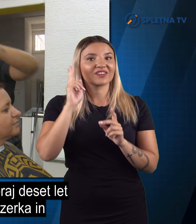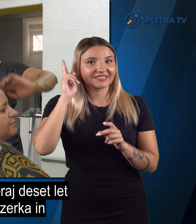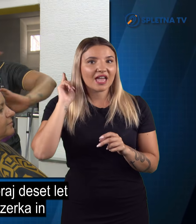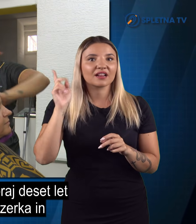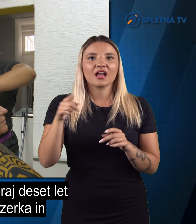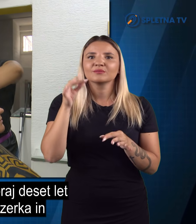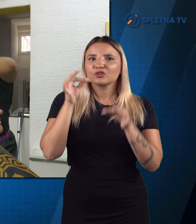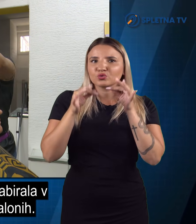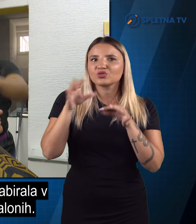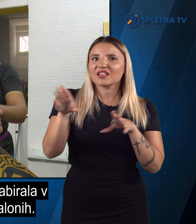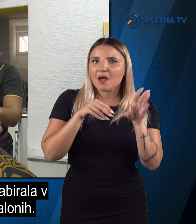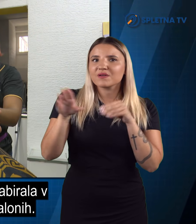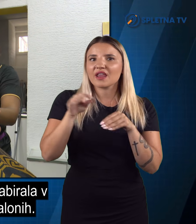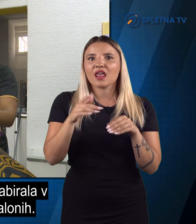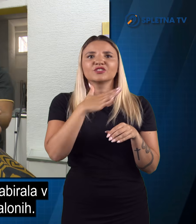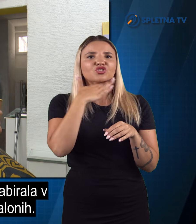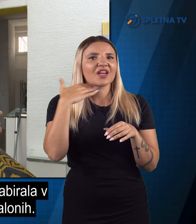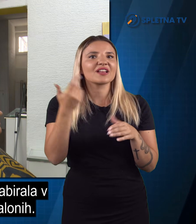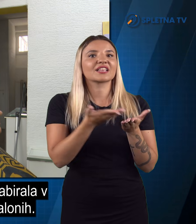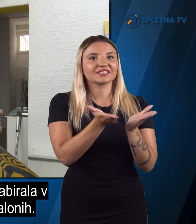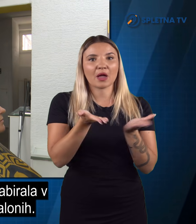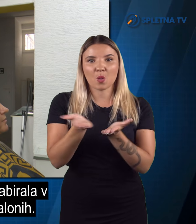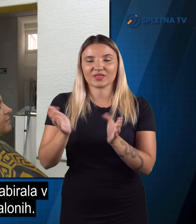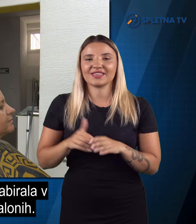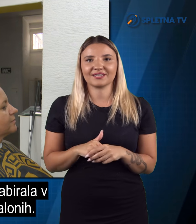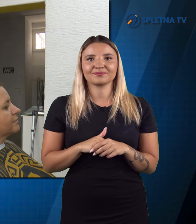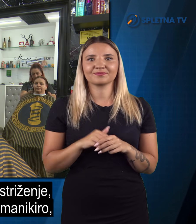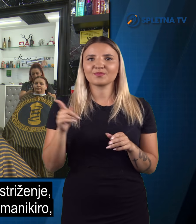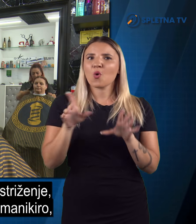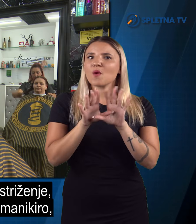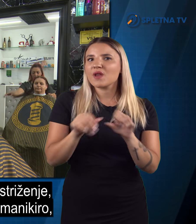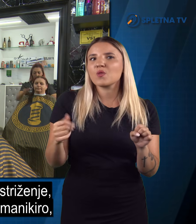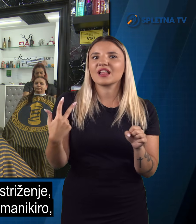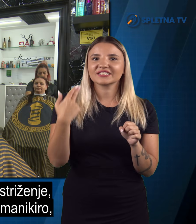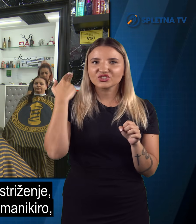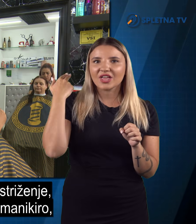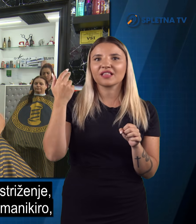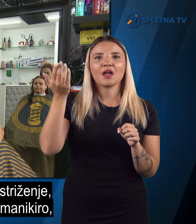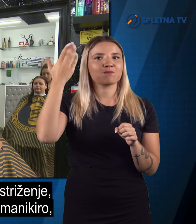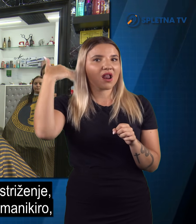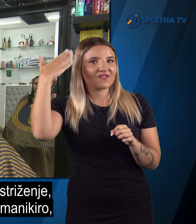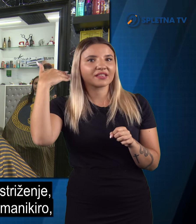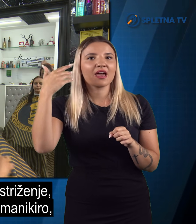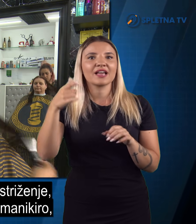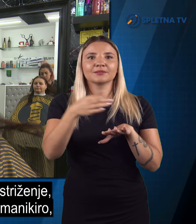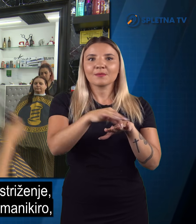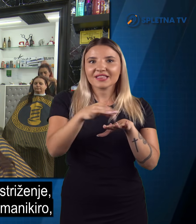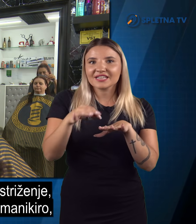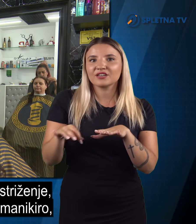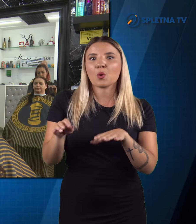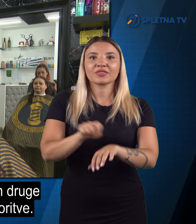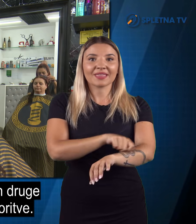si izkušnje nabirala v številnih salonih. Opravljala je striženje, barvanje las,